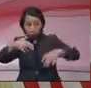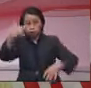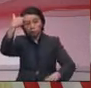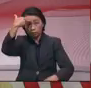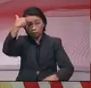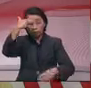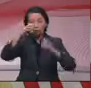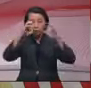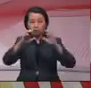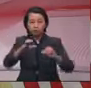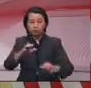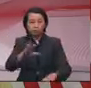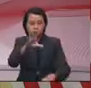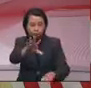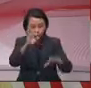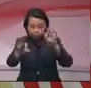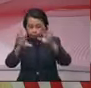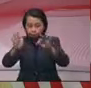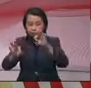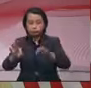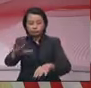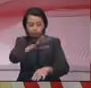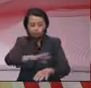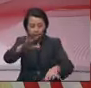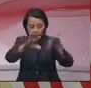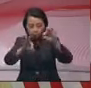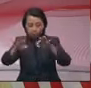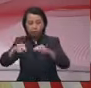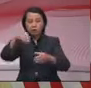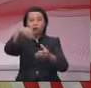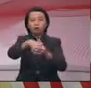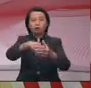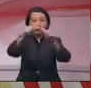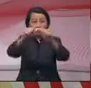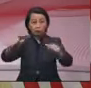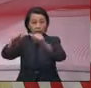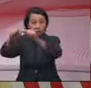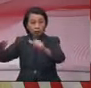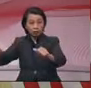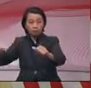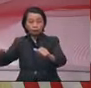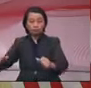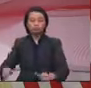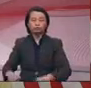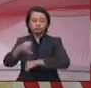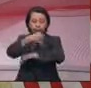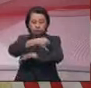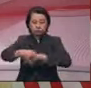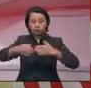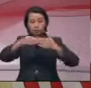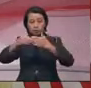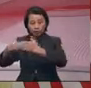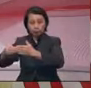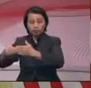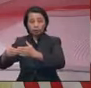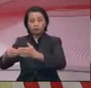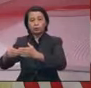secara rawak, secara rambang di asrama-asrama. Garis panduan yang dikeluarkan oleh